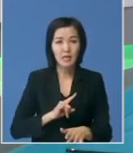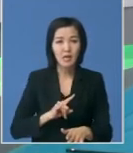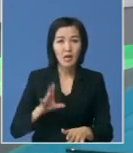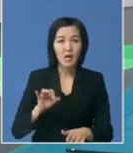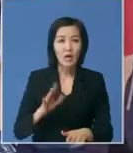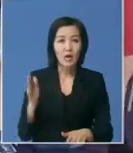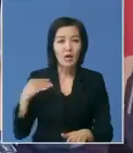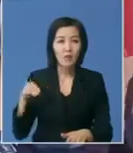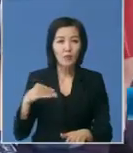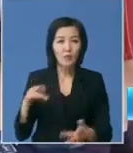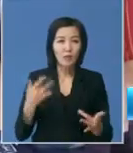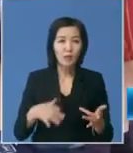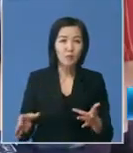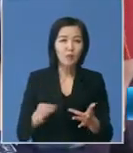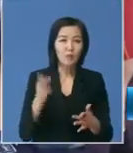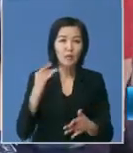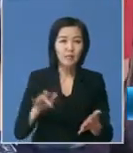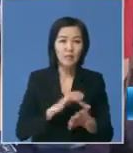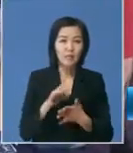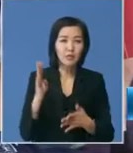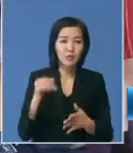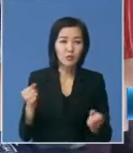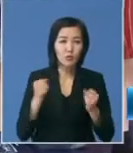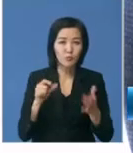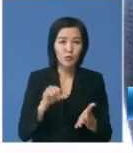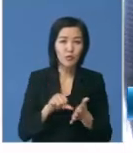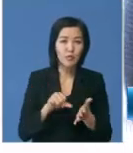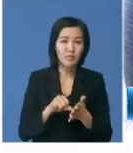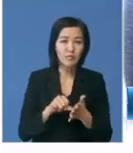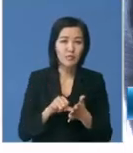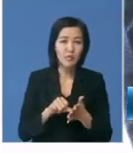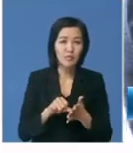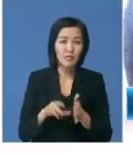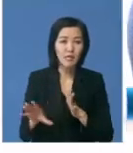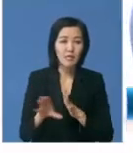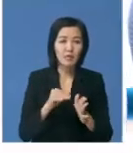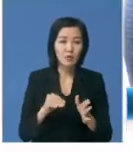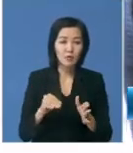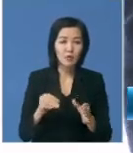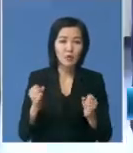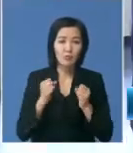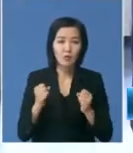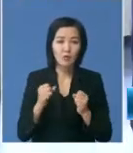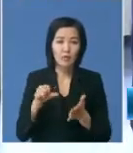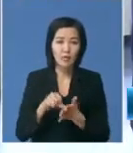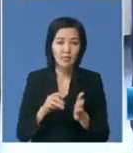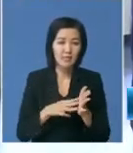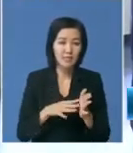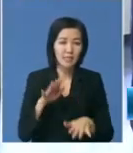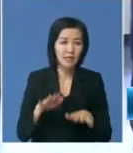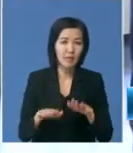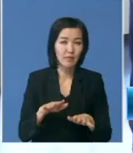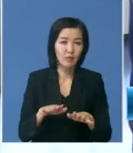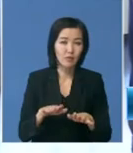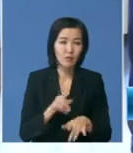қаласынан 400-ге жуық спортшы қатысты. Балуандар бәсекесіне тек іріктеуден өткен спортшылар өнер көрсетті. Олар 8 салмақ дәрежесі бойынша